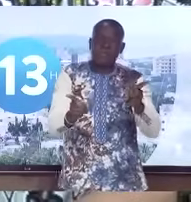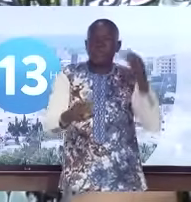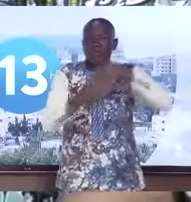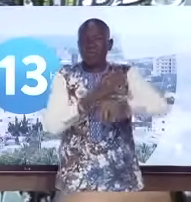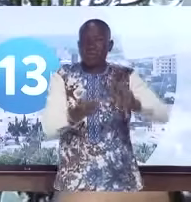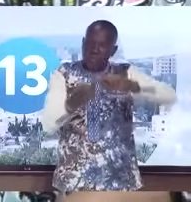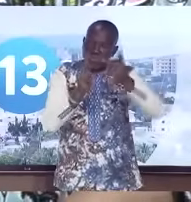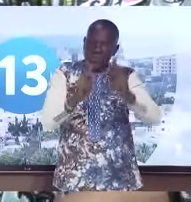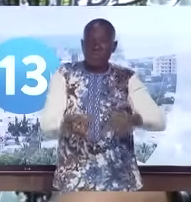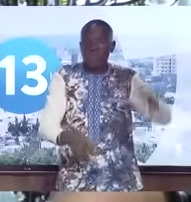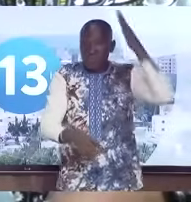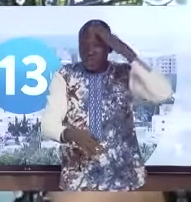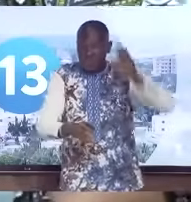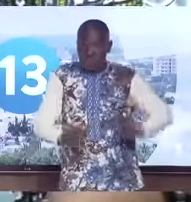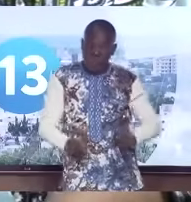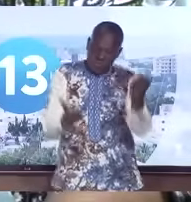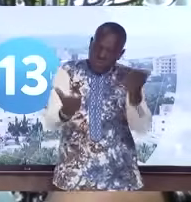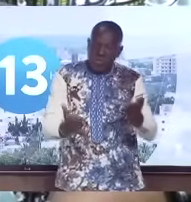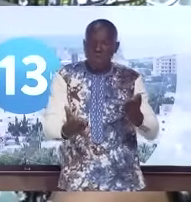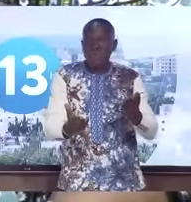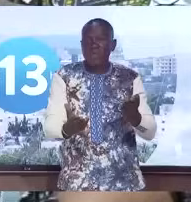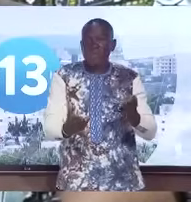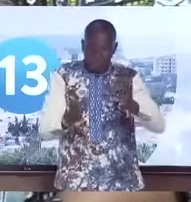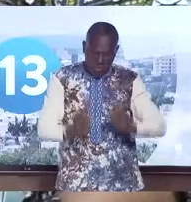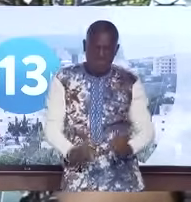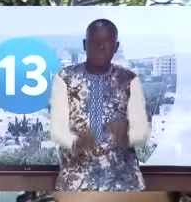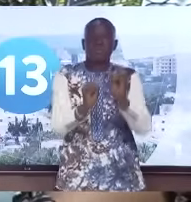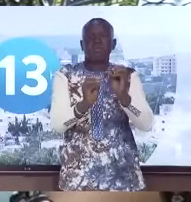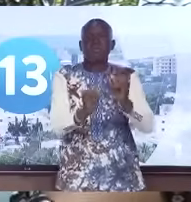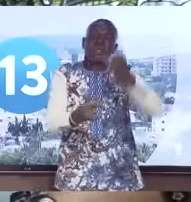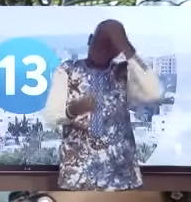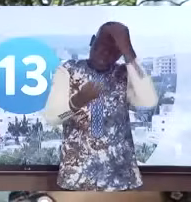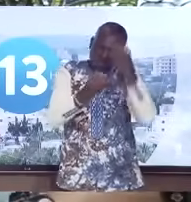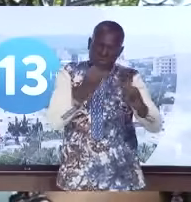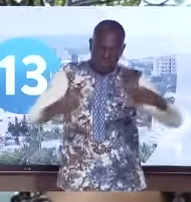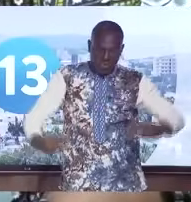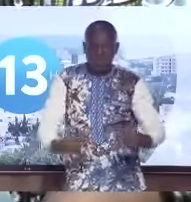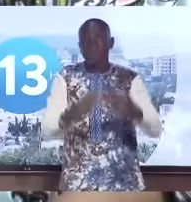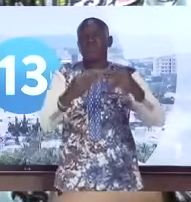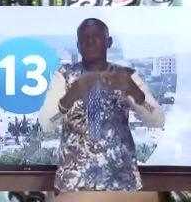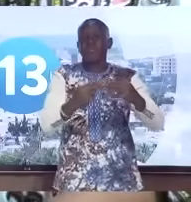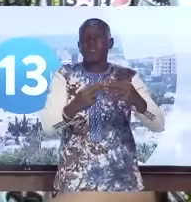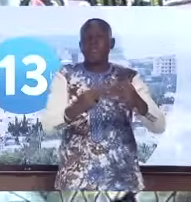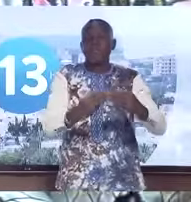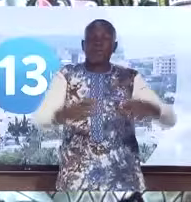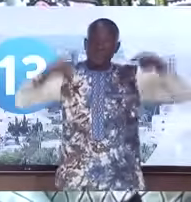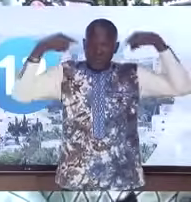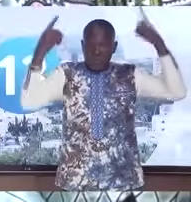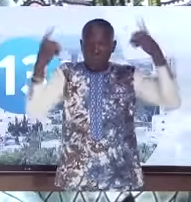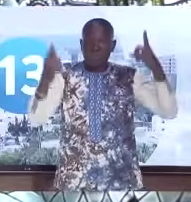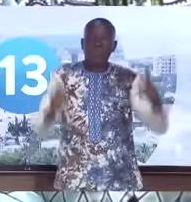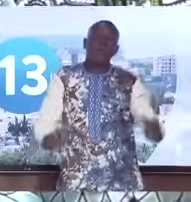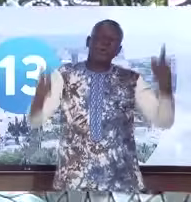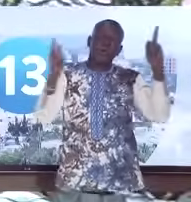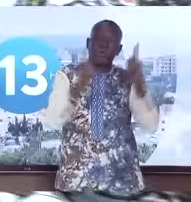partenaires russes sachent nos besoins et, les orientations afin justement de se mobiliser pour une réussite de cette table ronde. Je suis